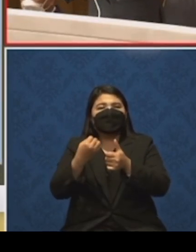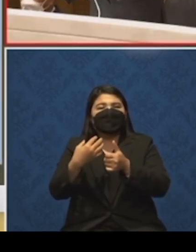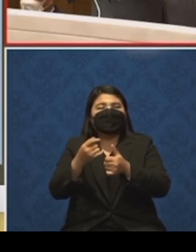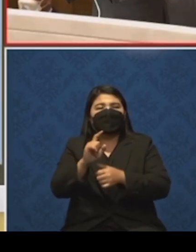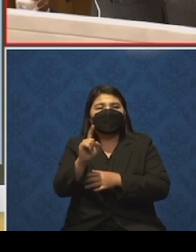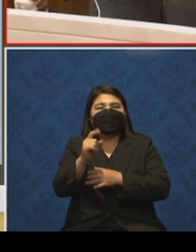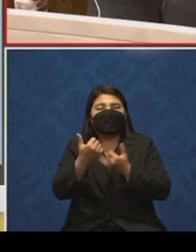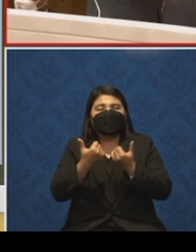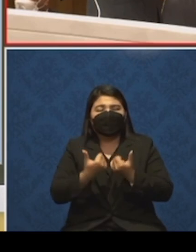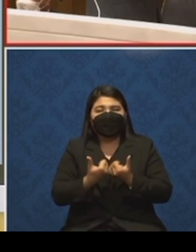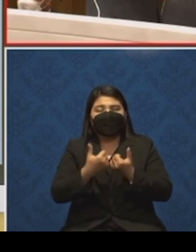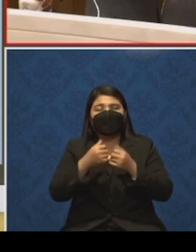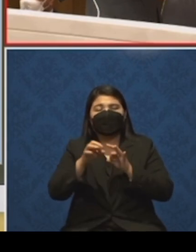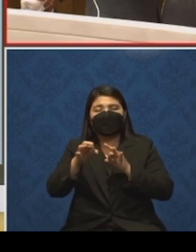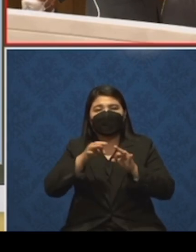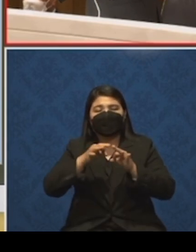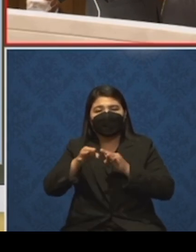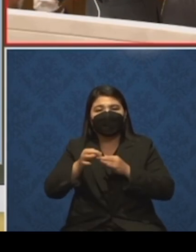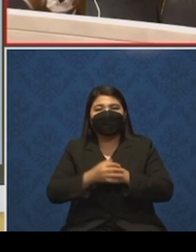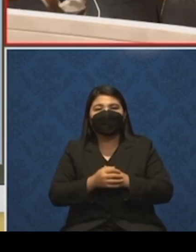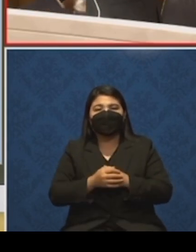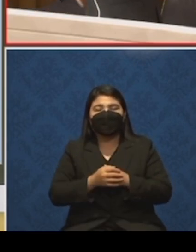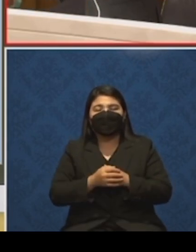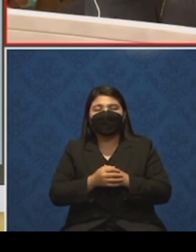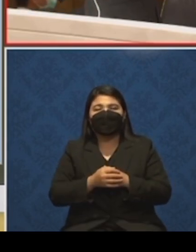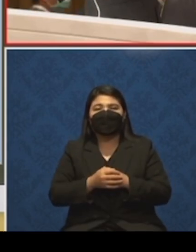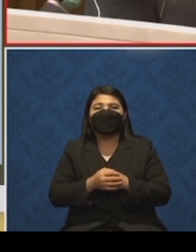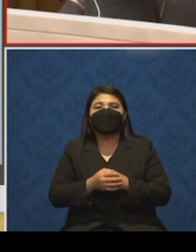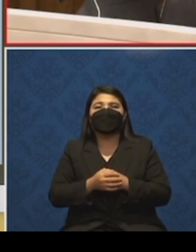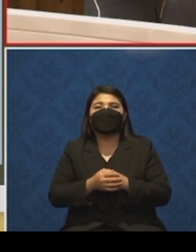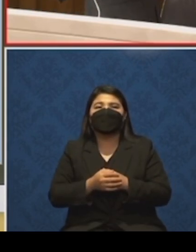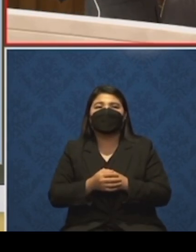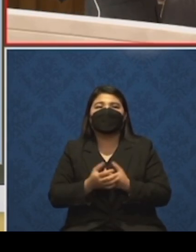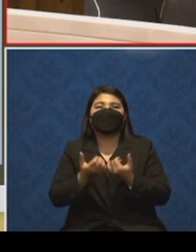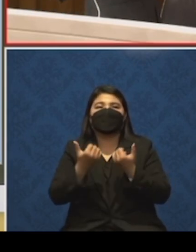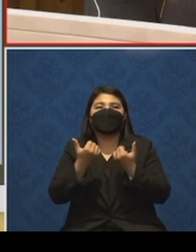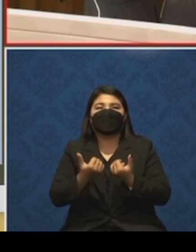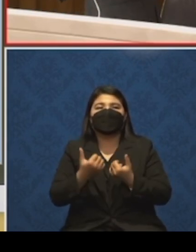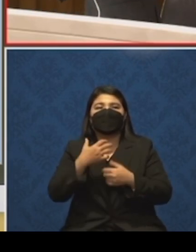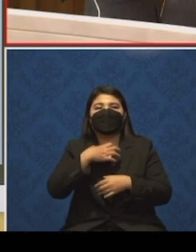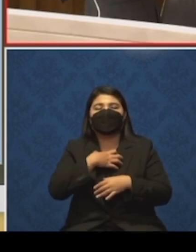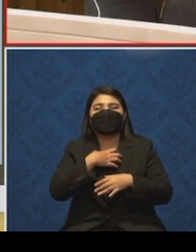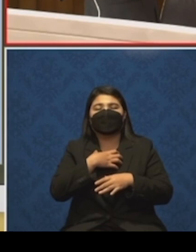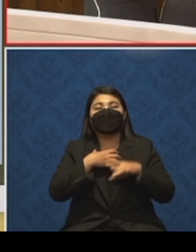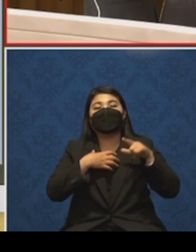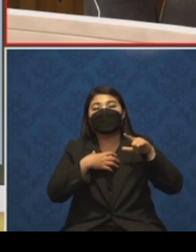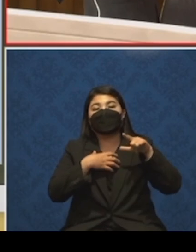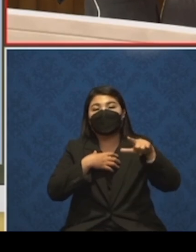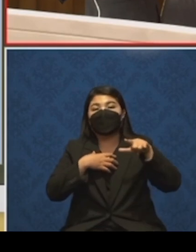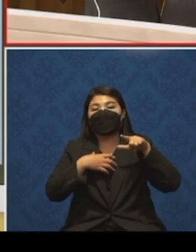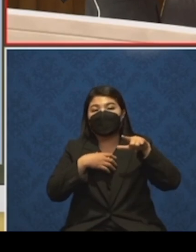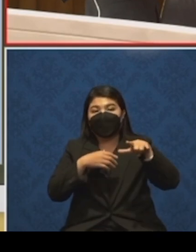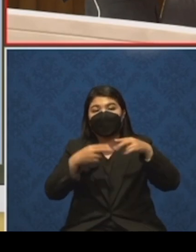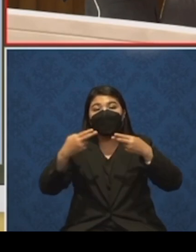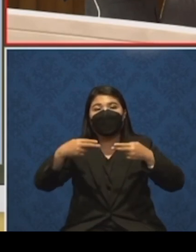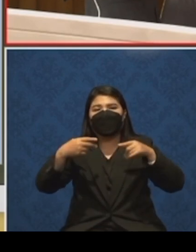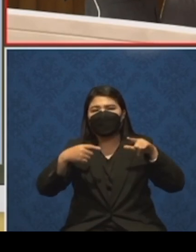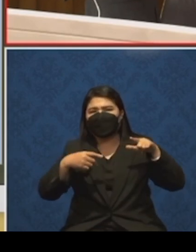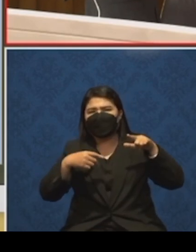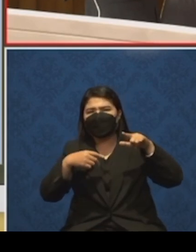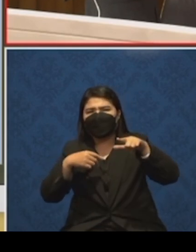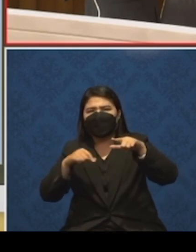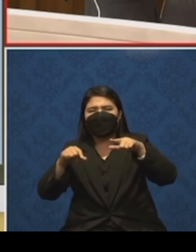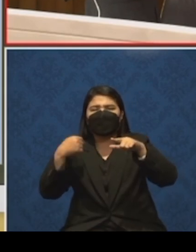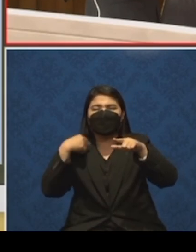ราบเรียนสรุปในนี้ครับในเรื่องของความต้องการเครื่องบินขับไล่โจมตีกับผมได้กล่าว